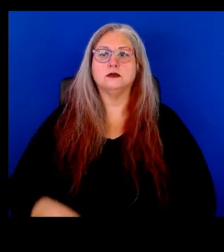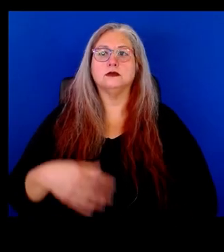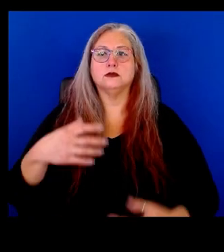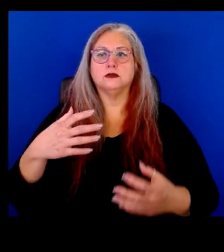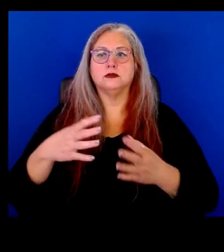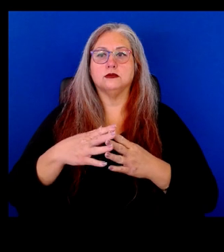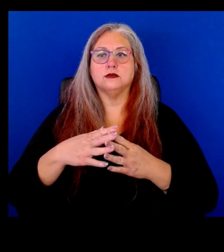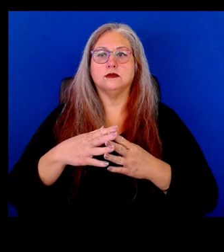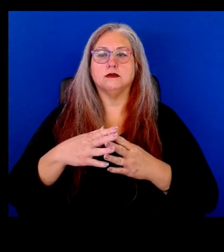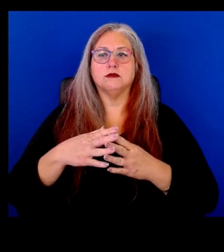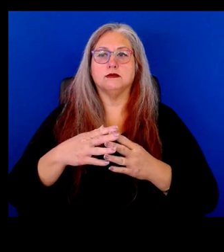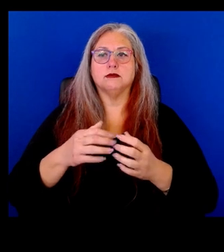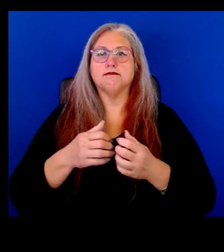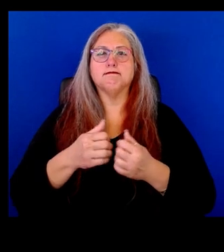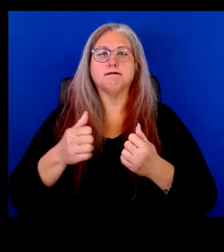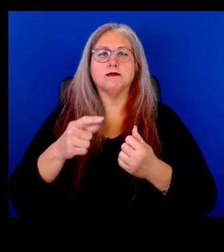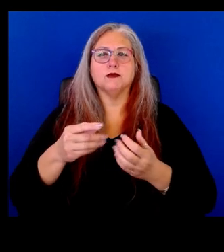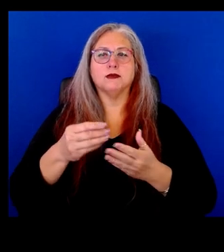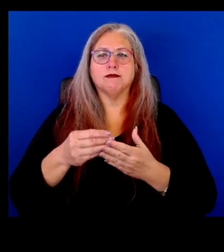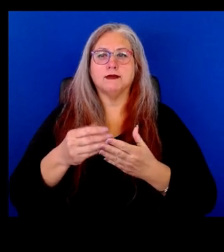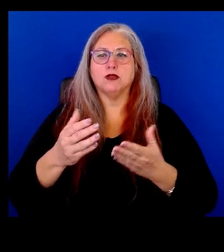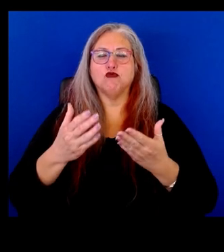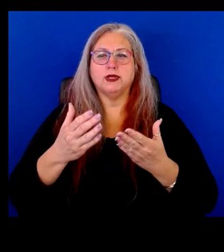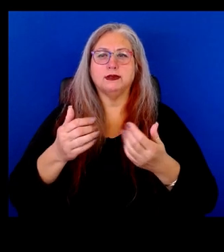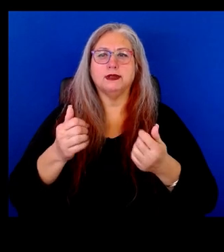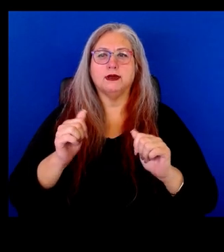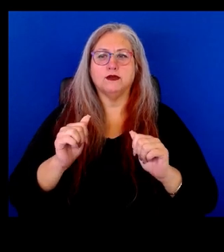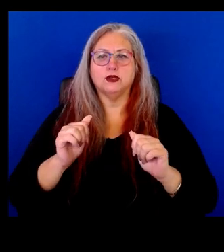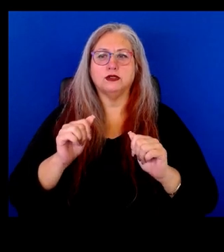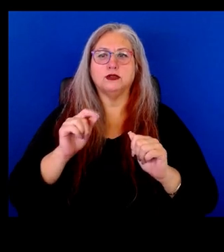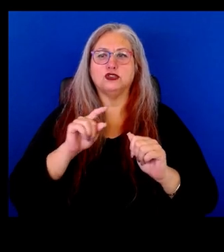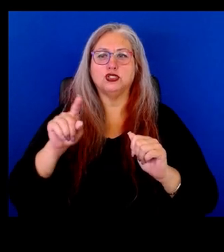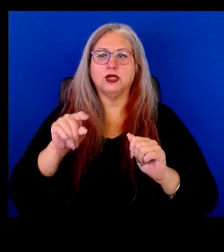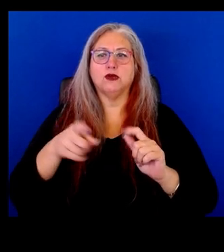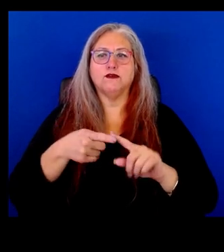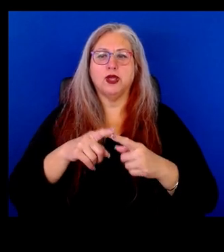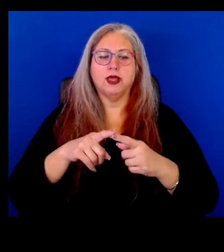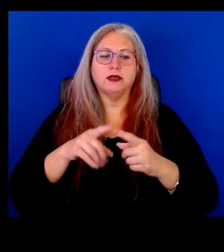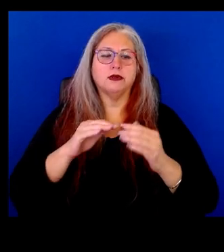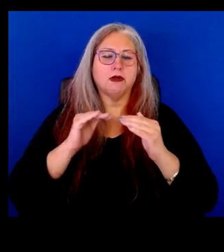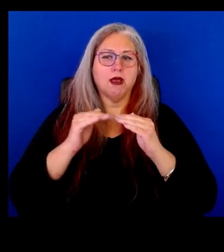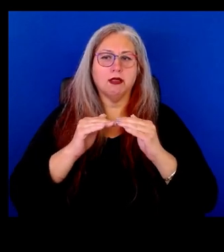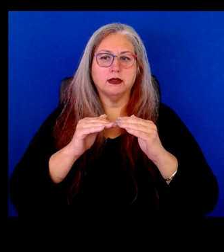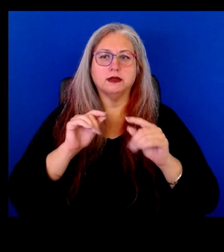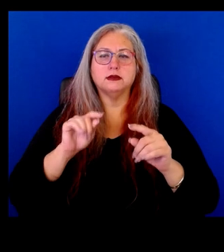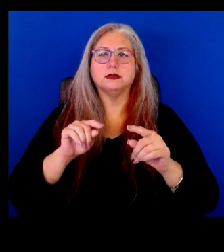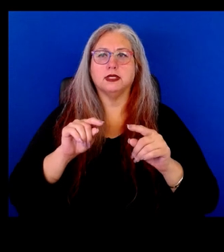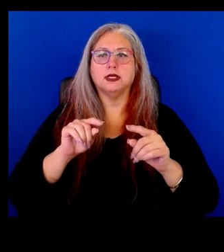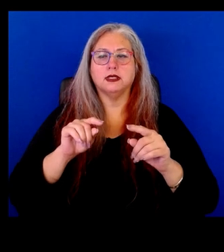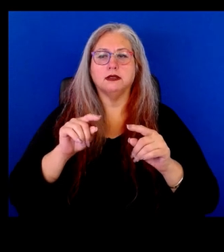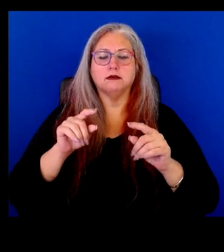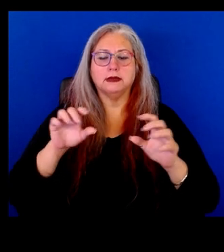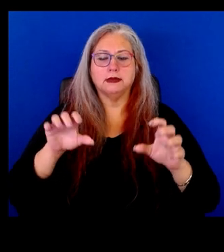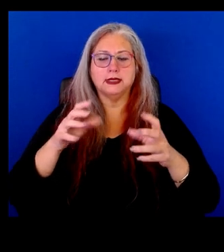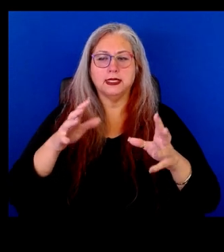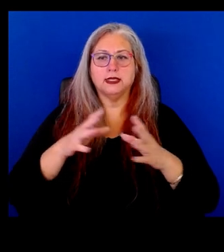So aside from the fundraising efforts she and her friends and colleagues